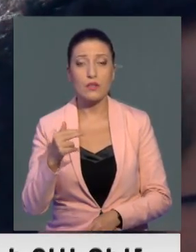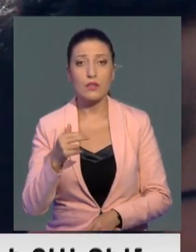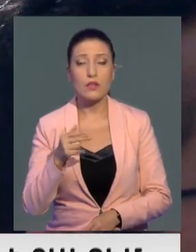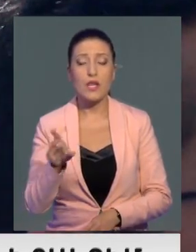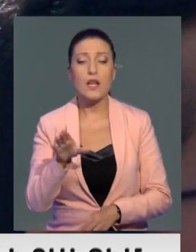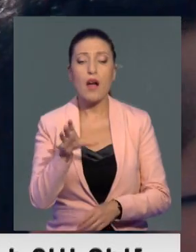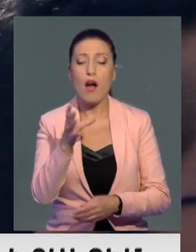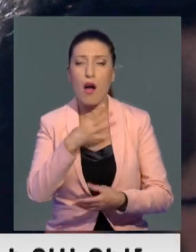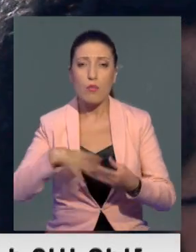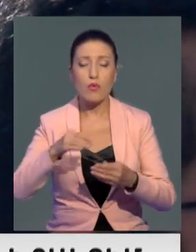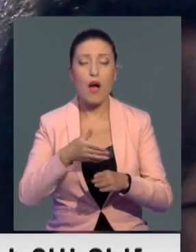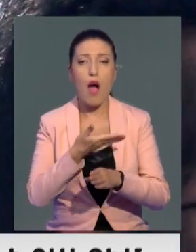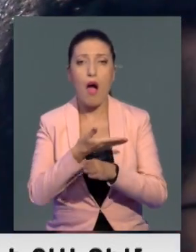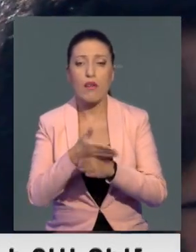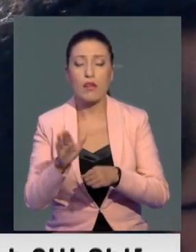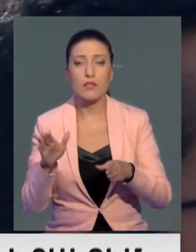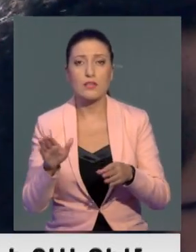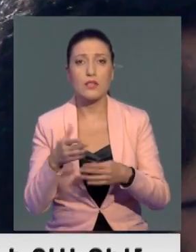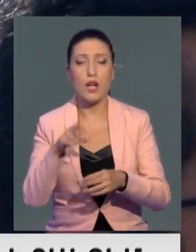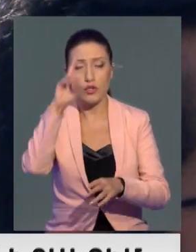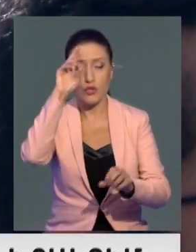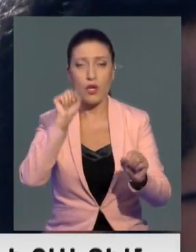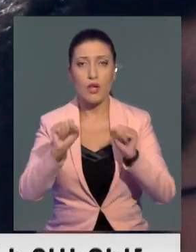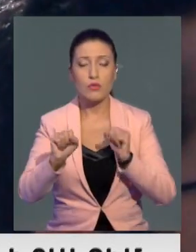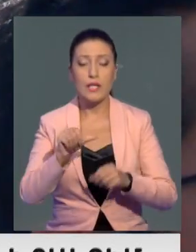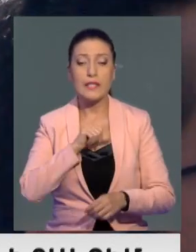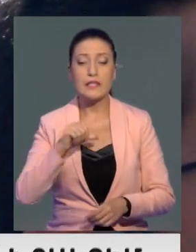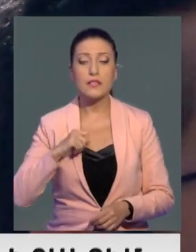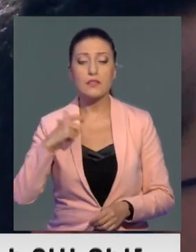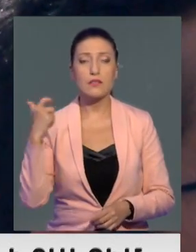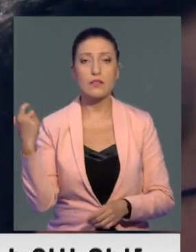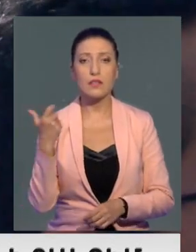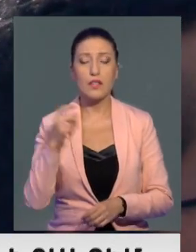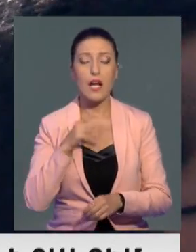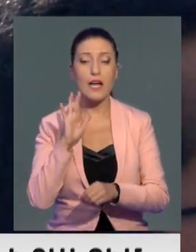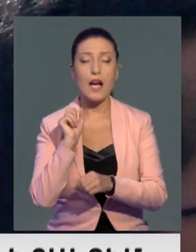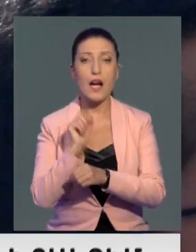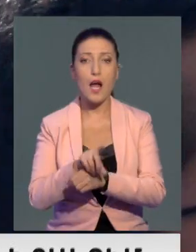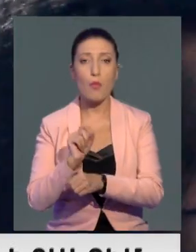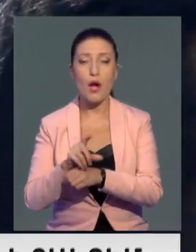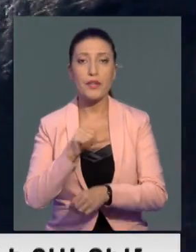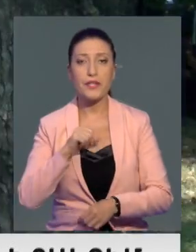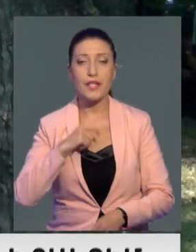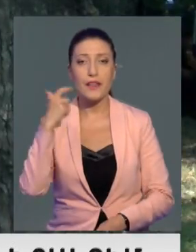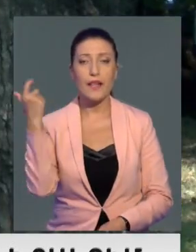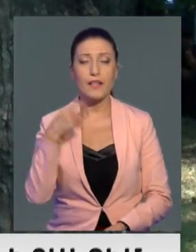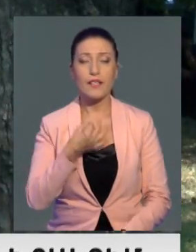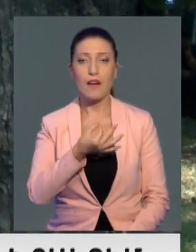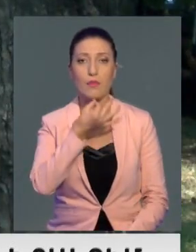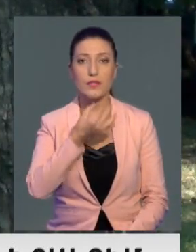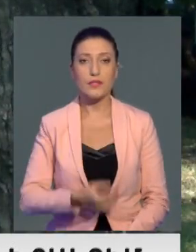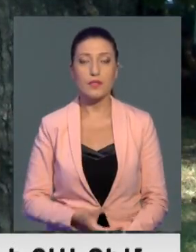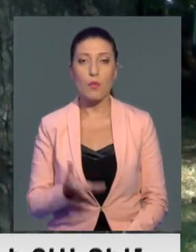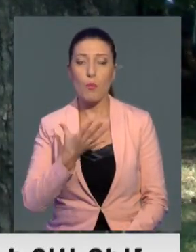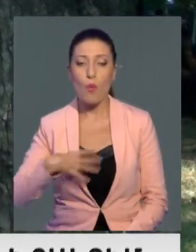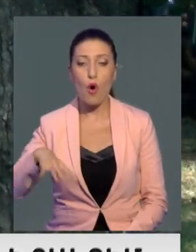ուզուրպացրել է իշխանությունը և ծառայեցնում է իր և իր հրամայողների, իր տերերի կամքին։ Բոլոր